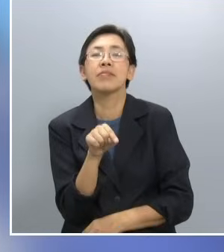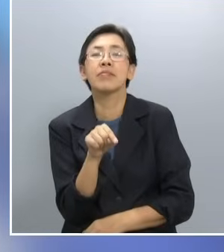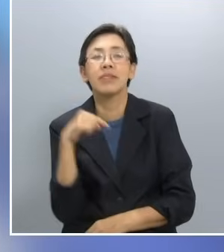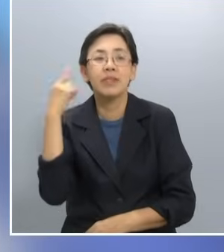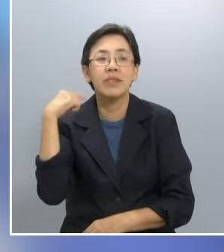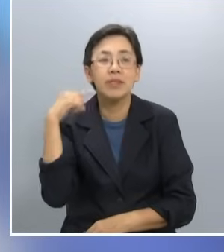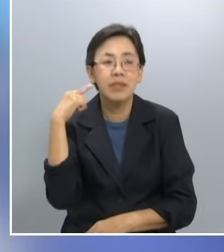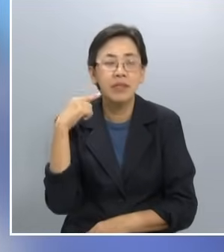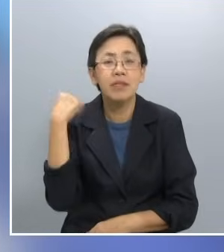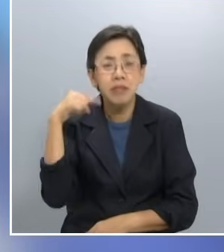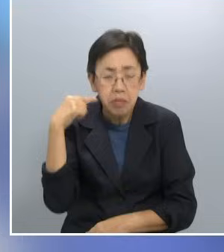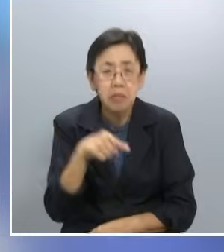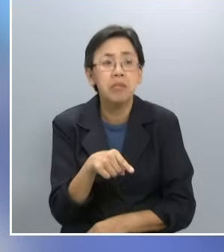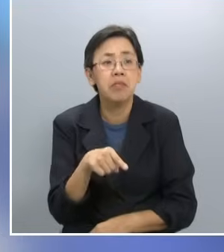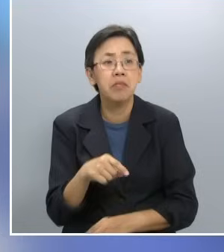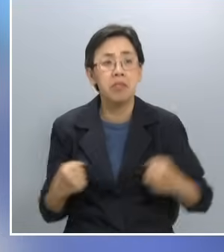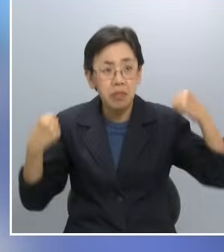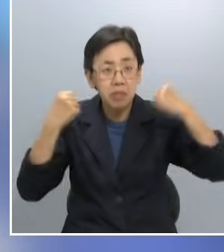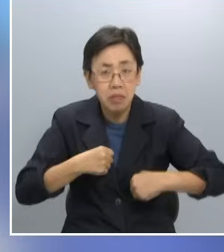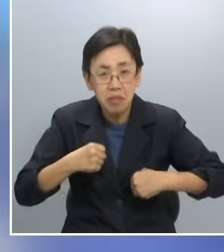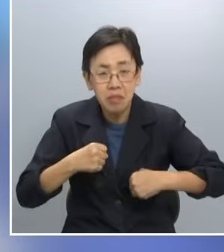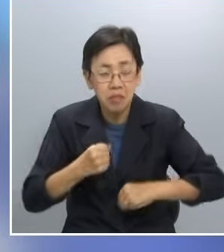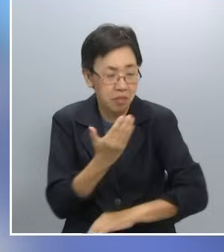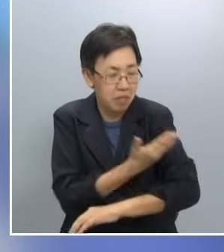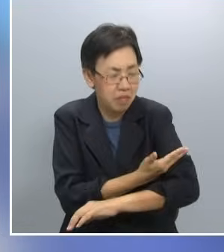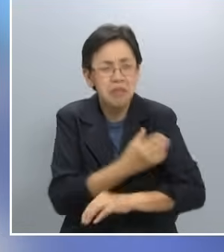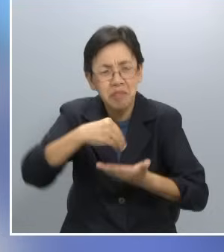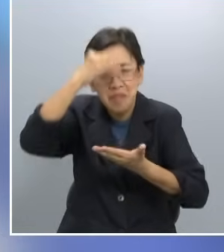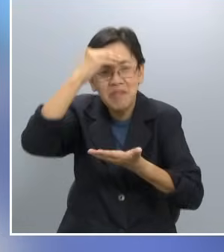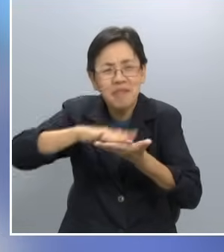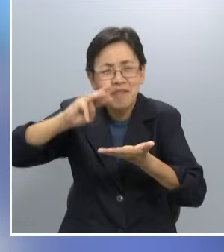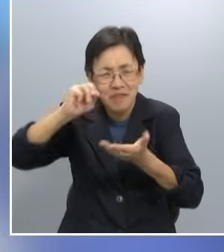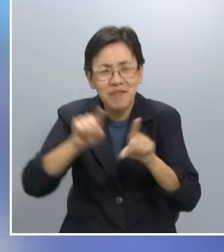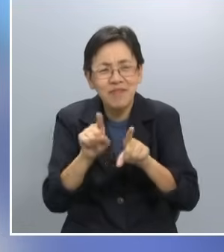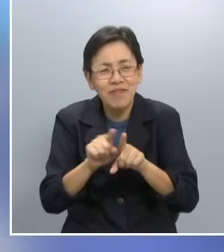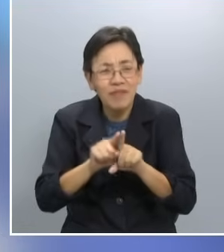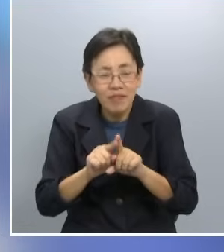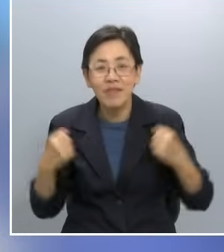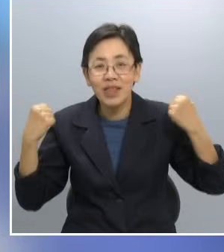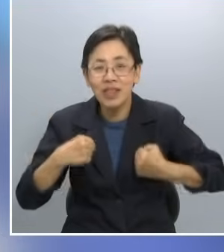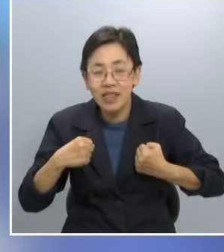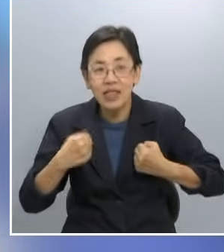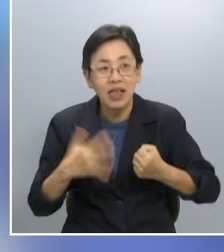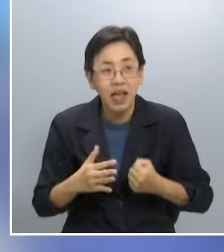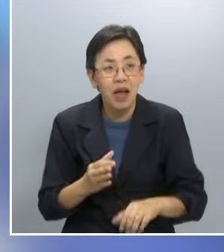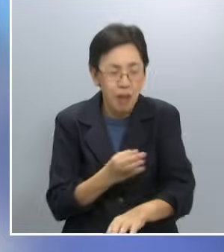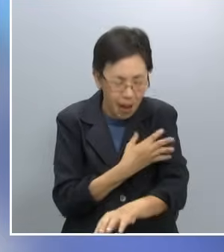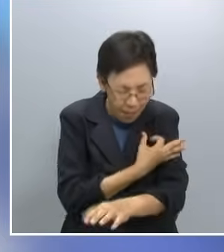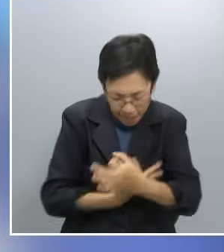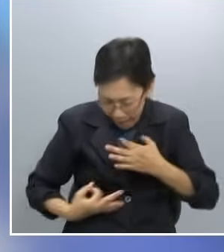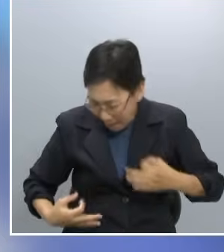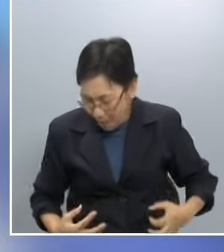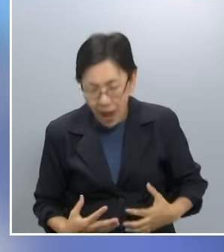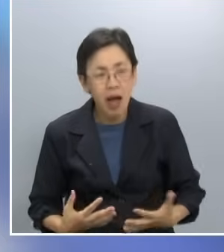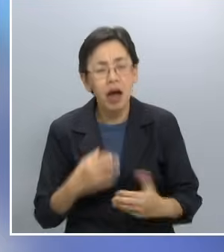หญิงอีกแล้วชุดเหมือนมั้ยคะนักศึกษาอ่าลักษณะคือคล้ายกันอย่างนี้เลยแล้วก็มีบาดแผลตามตัว